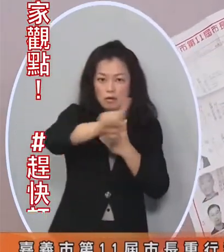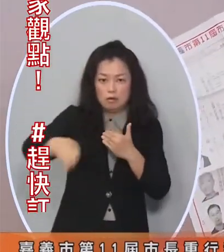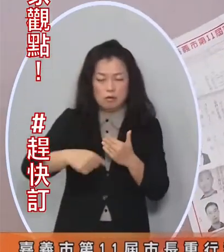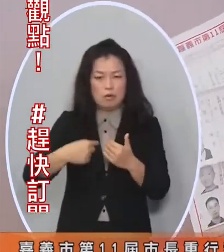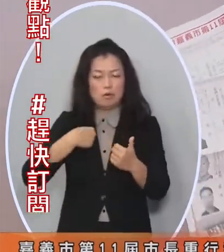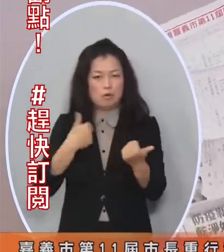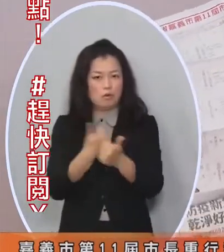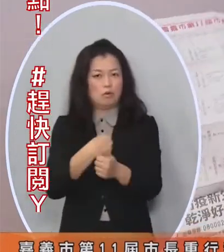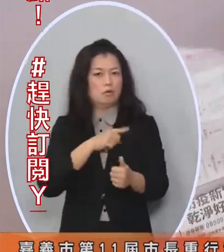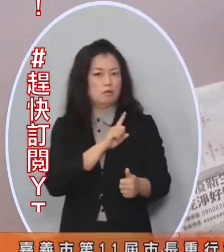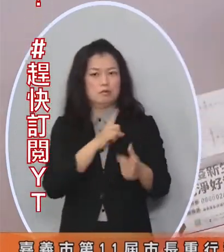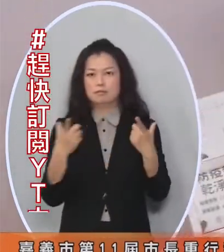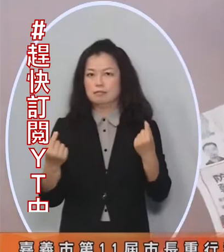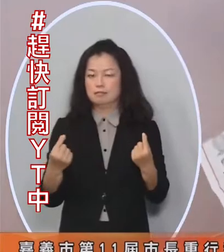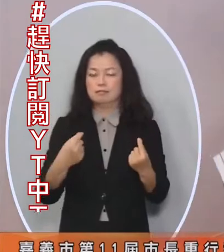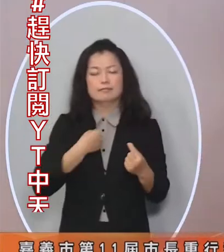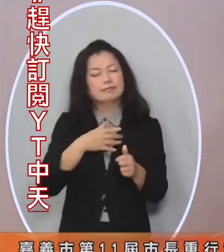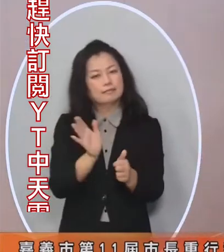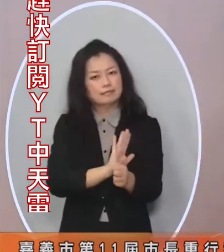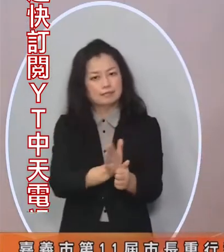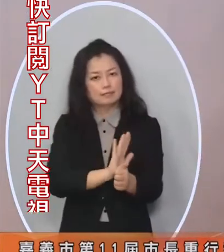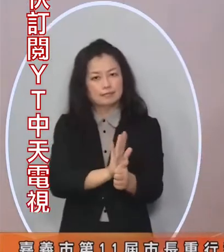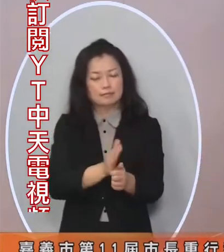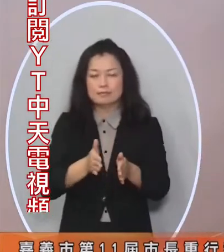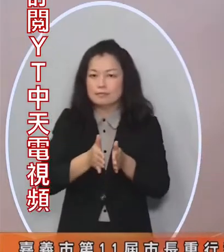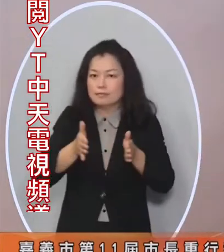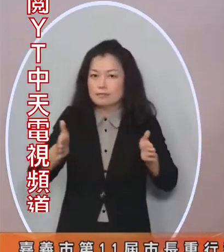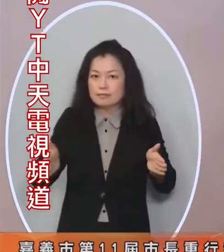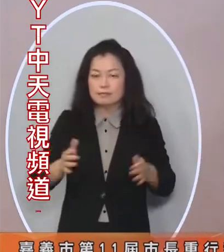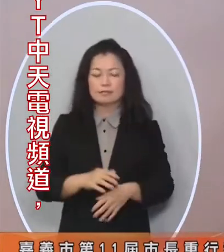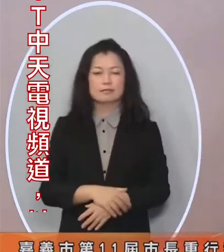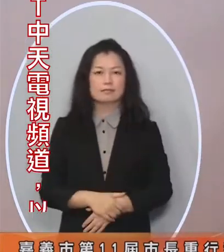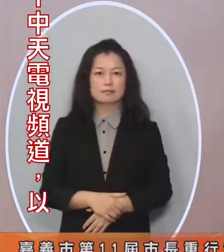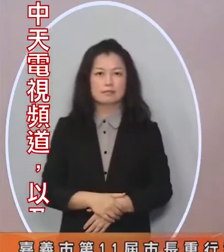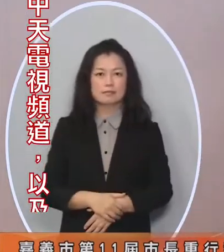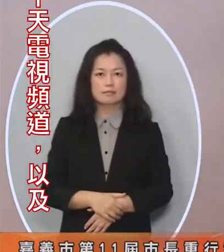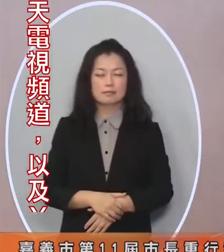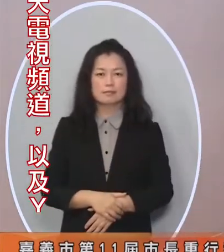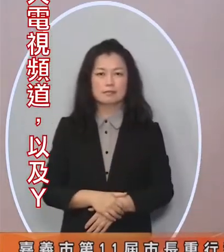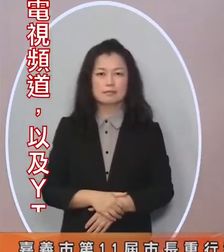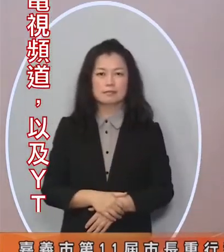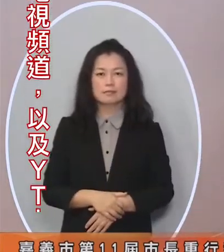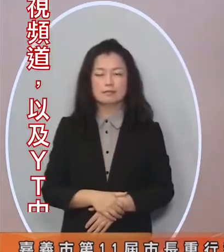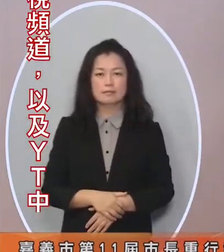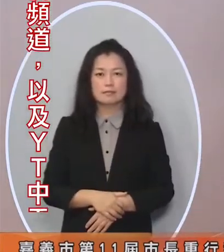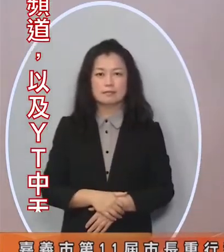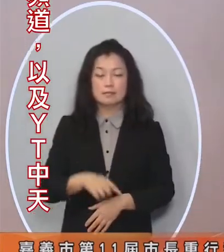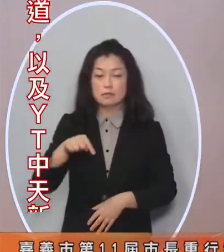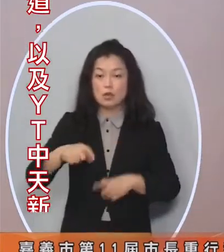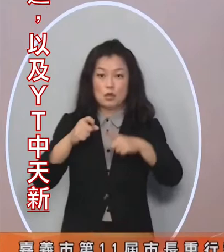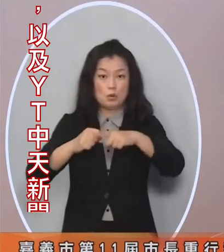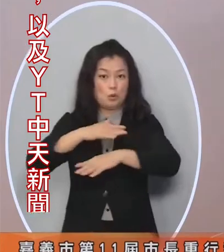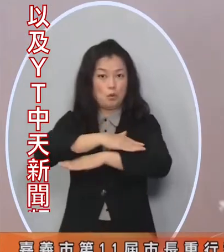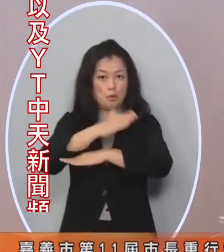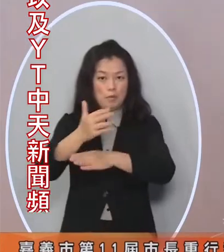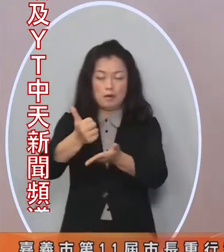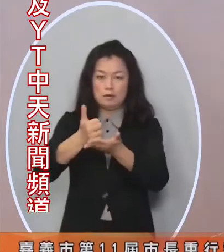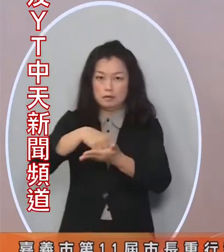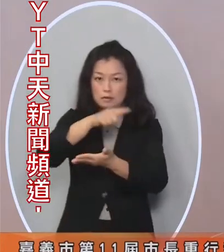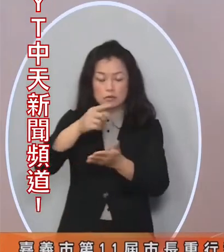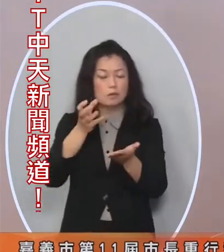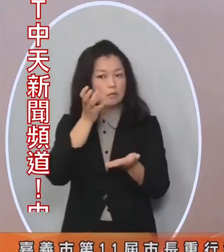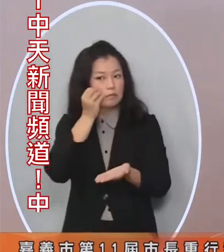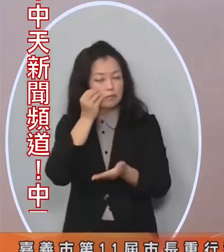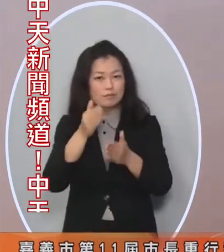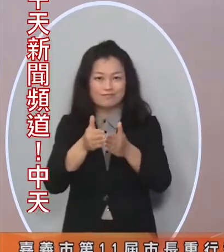这也好，都是我觉得都是。不如这个爱人如己，天必佑之。所以大家，我这个公报可以好好的看一下哈，